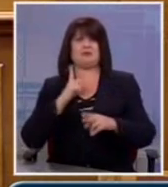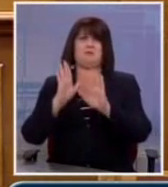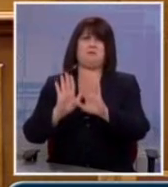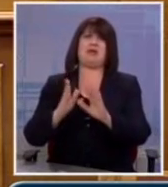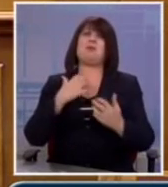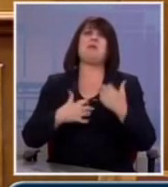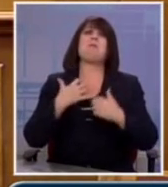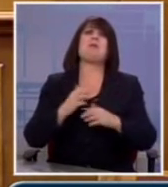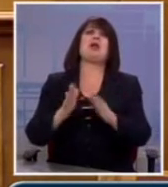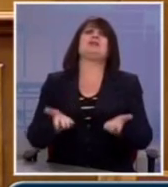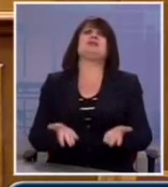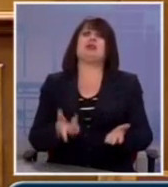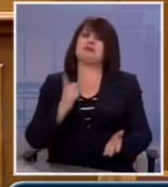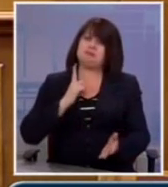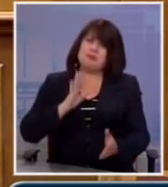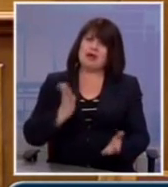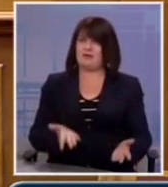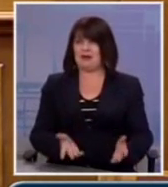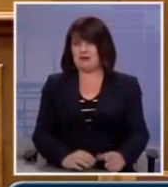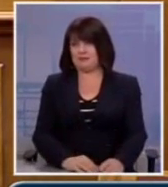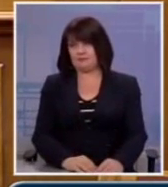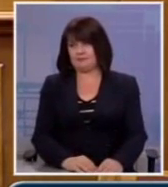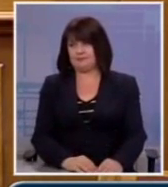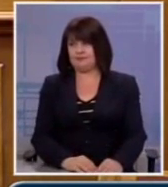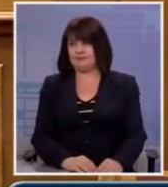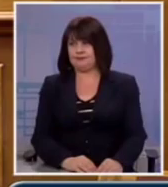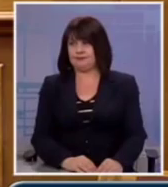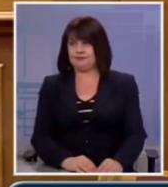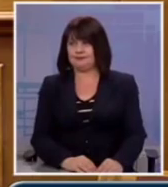μην αγωνιάτε, περιμένετε. Λοιπόν,